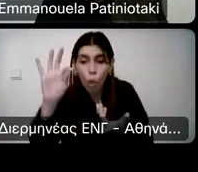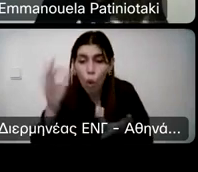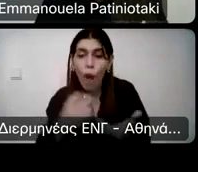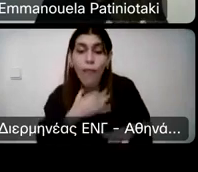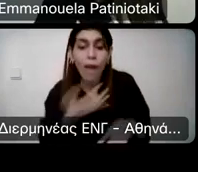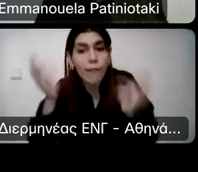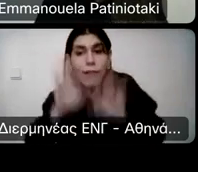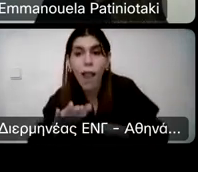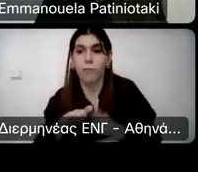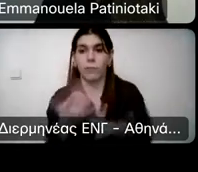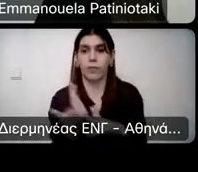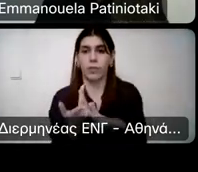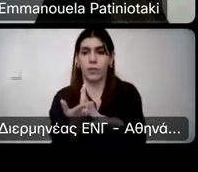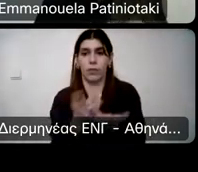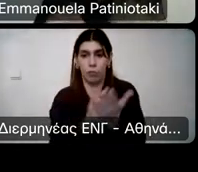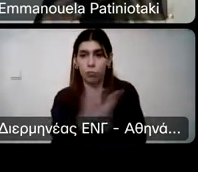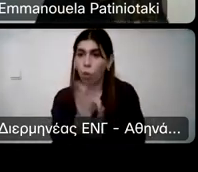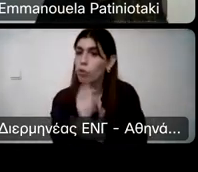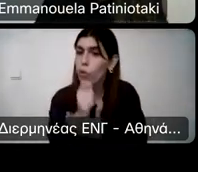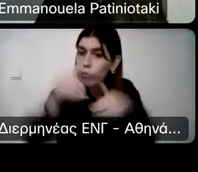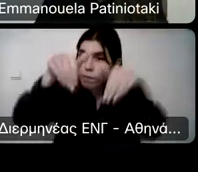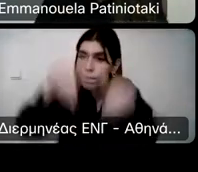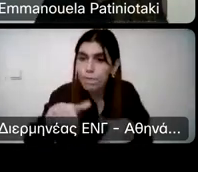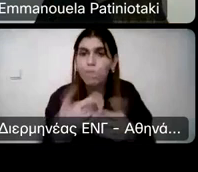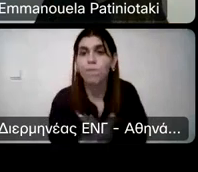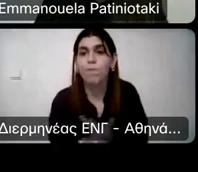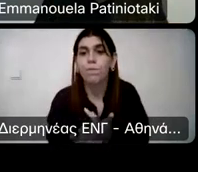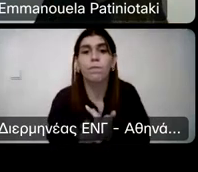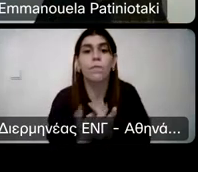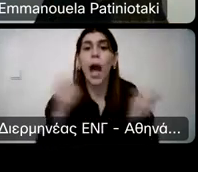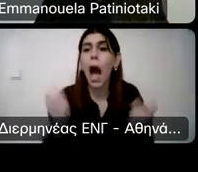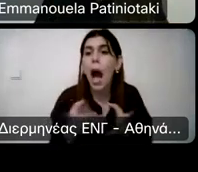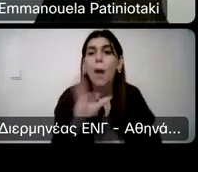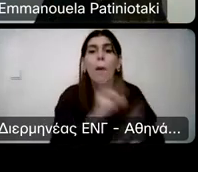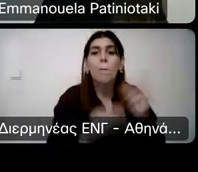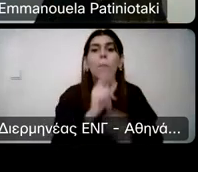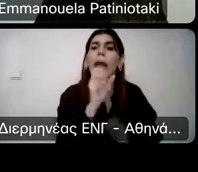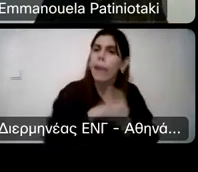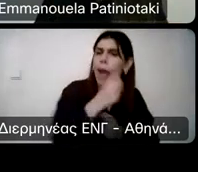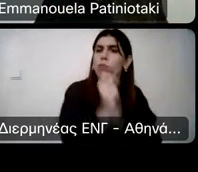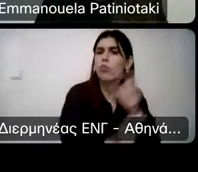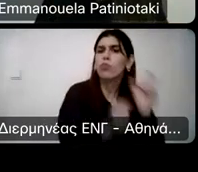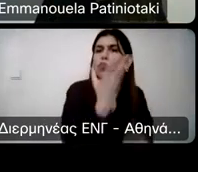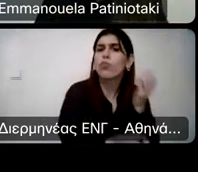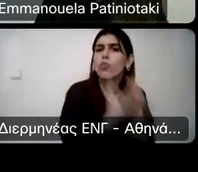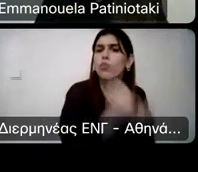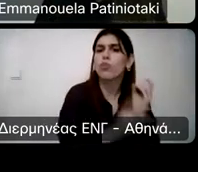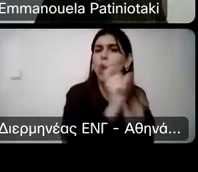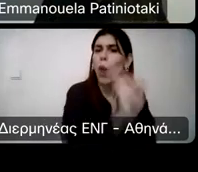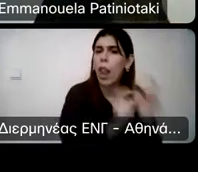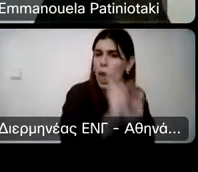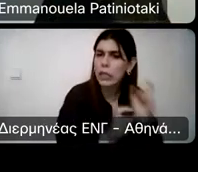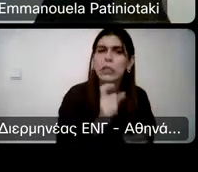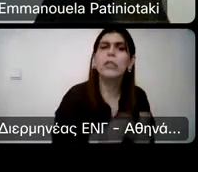ενός προϊόντος ή μιας υπηρεσίας δεν περιλαμβάνεται ο ανάπηρος πληθυσμός. Έχουμε πάρα πολλές λέξεις που χρησιμοποιούνται